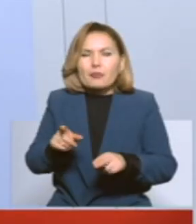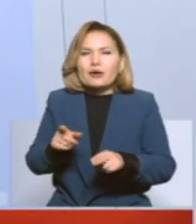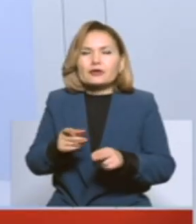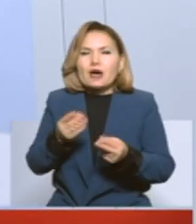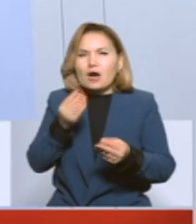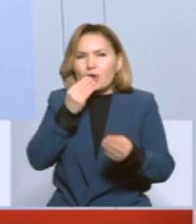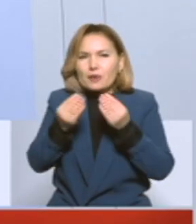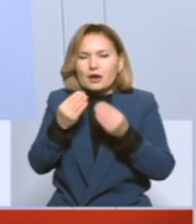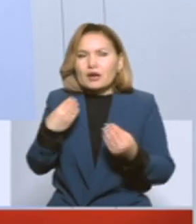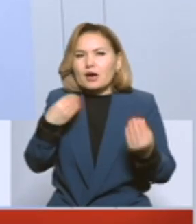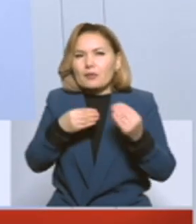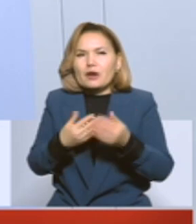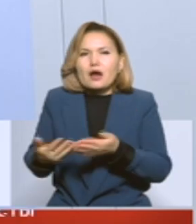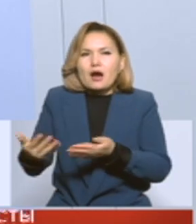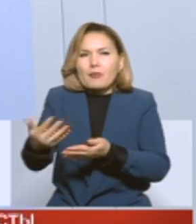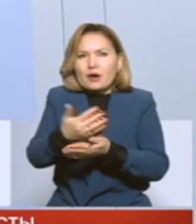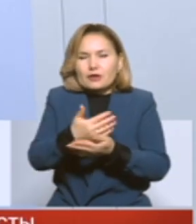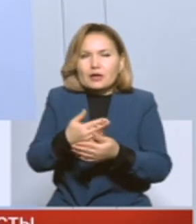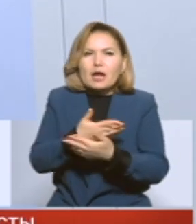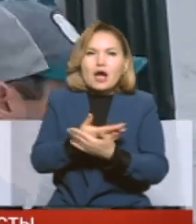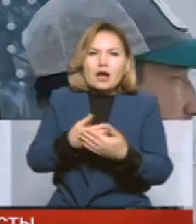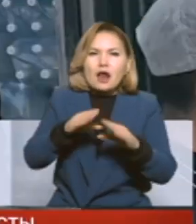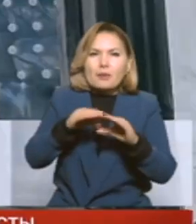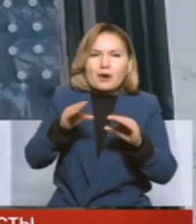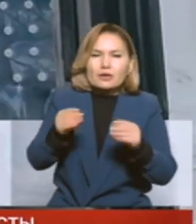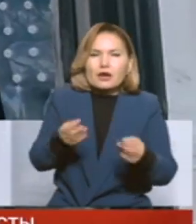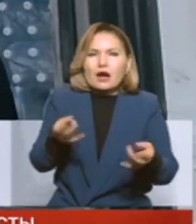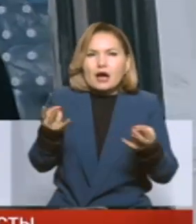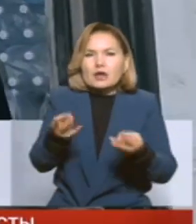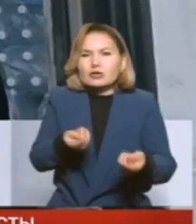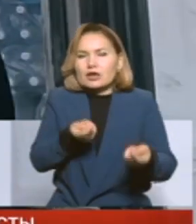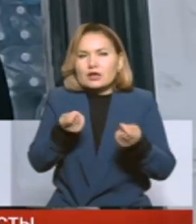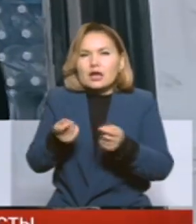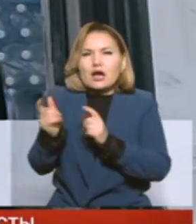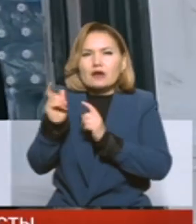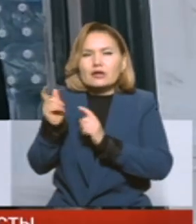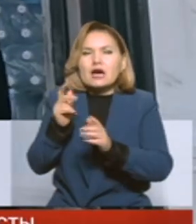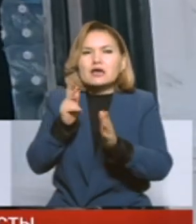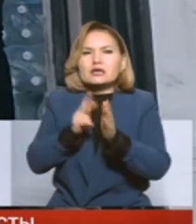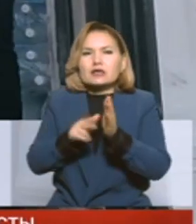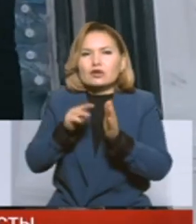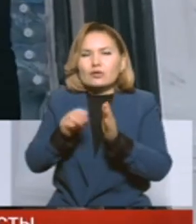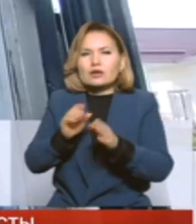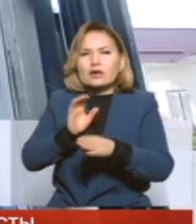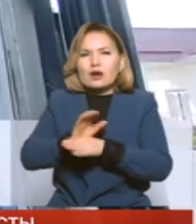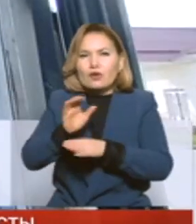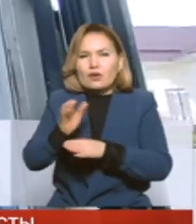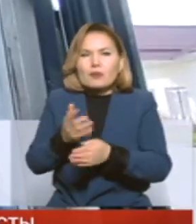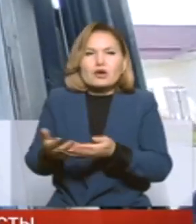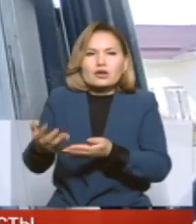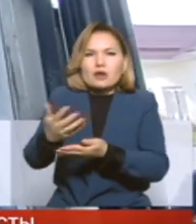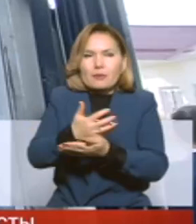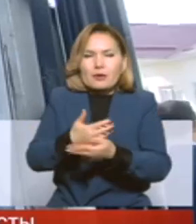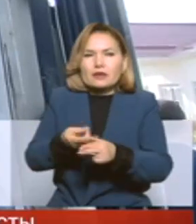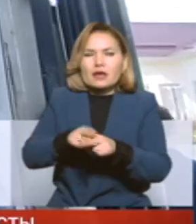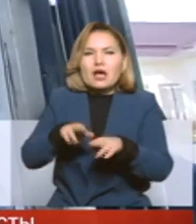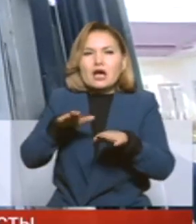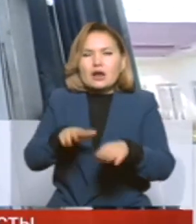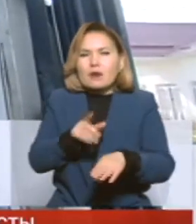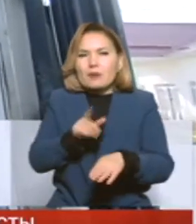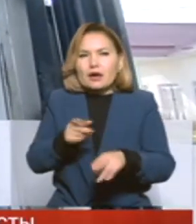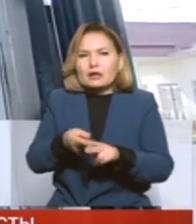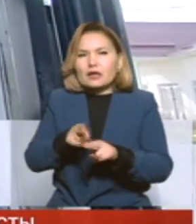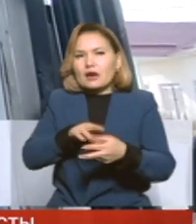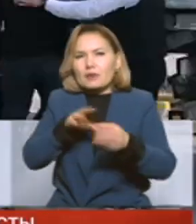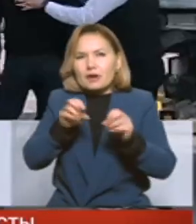киім кешек, көрпе төсеніш пен тұрмысқа қажетті заттар тиелген 80 тонна гуманитарлық көмек жинады. Жергілікті тұрғындар мен